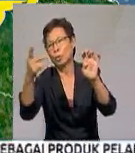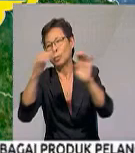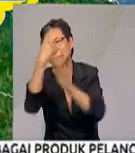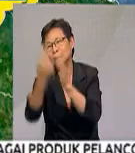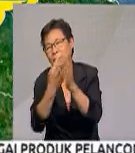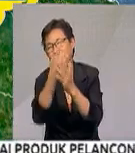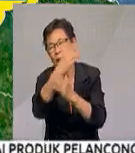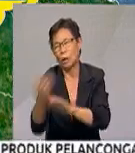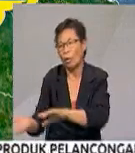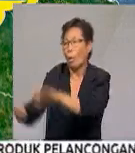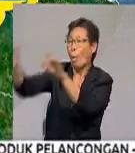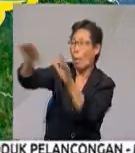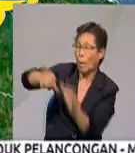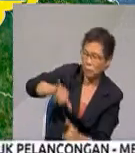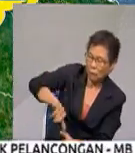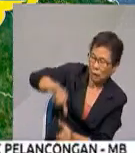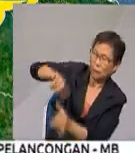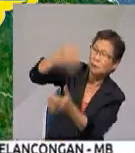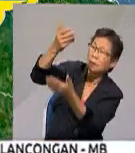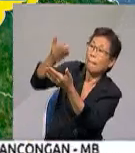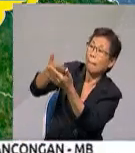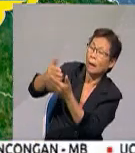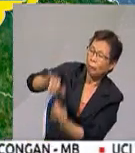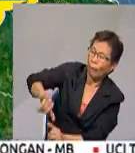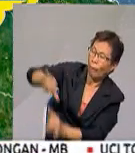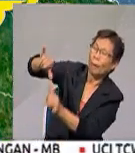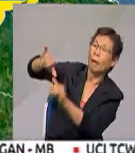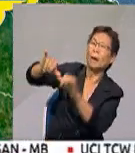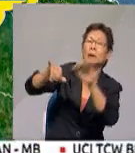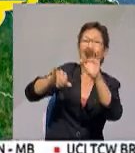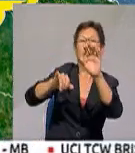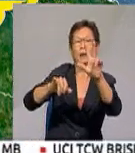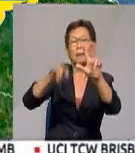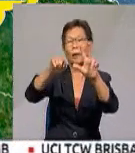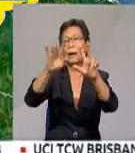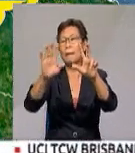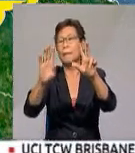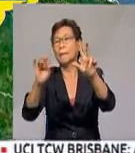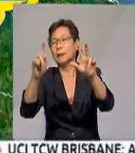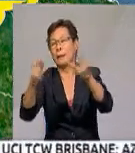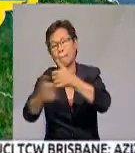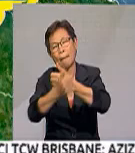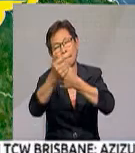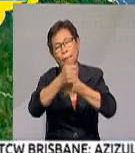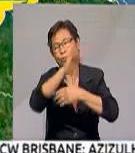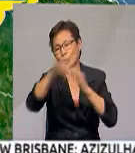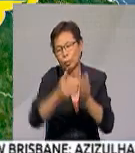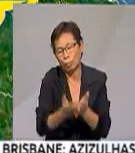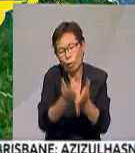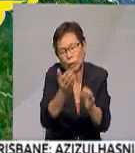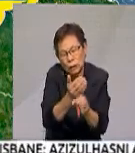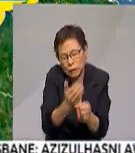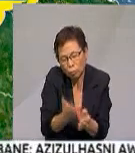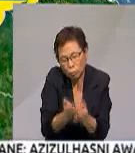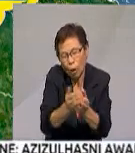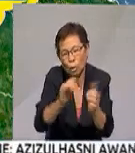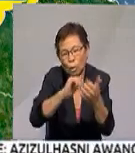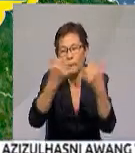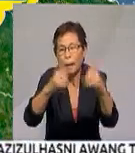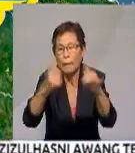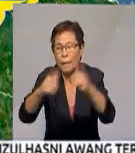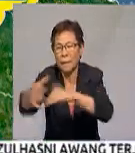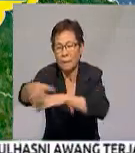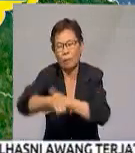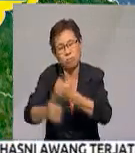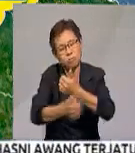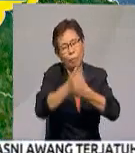juga ketinggian ombak boleh mencapai sehingga 3.5 m. Ia adalah berbahaya ke atas bot-bot kecil, sukar laut dan juga rekreasi